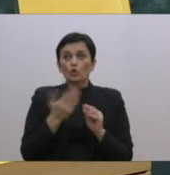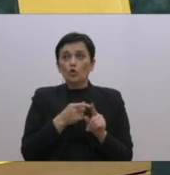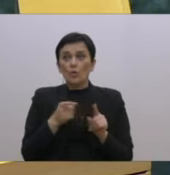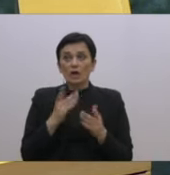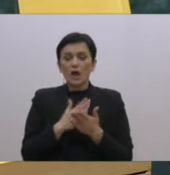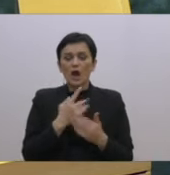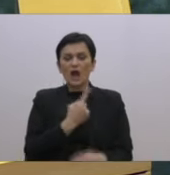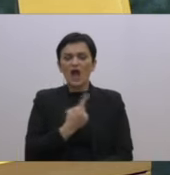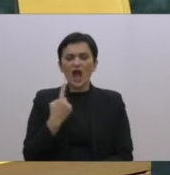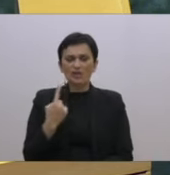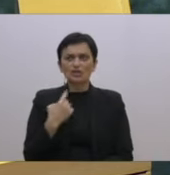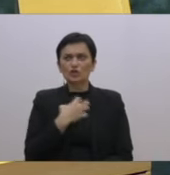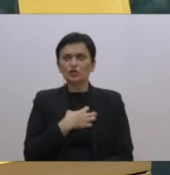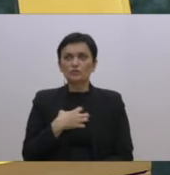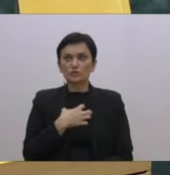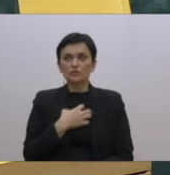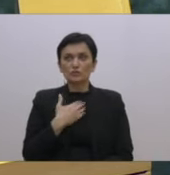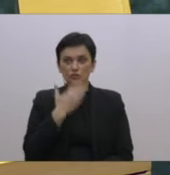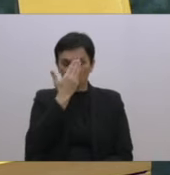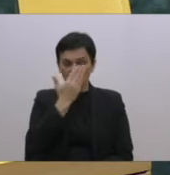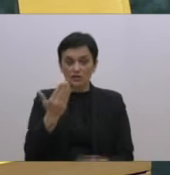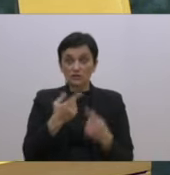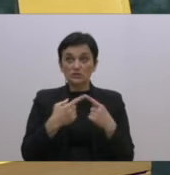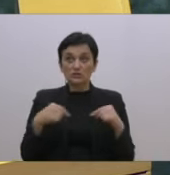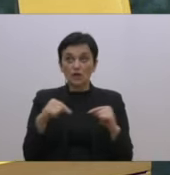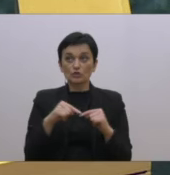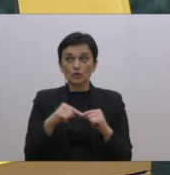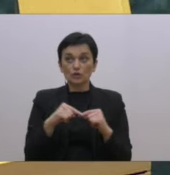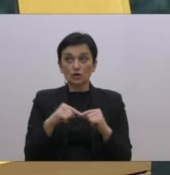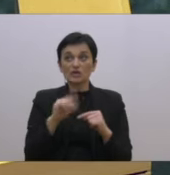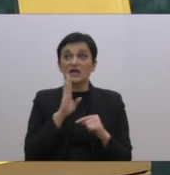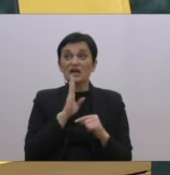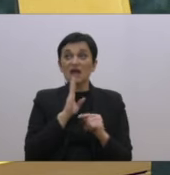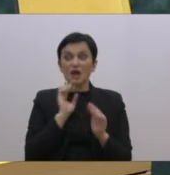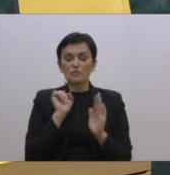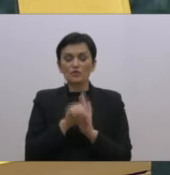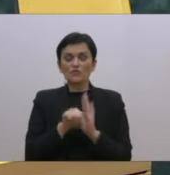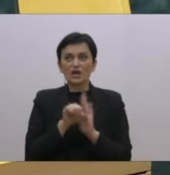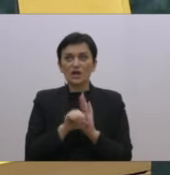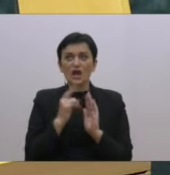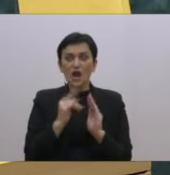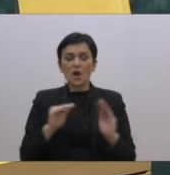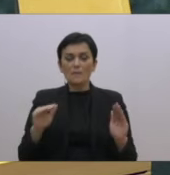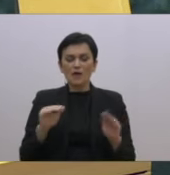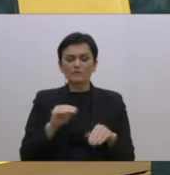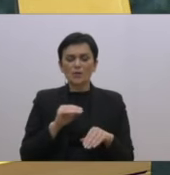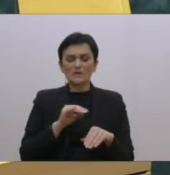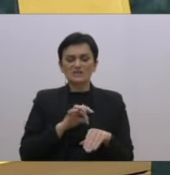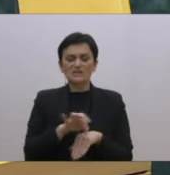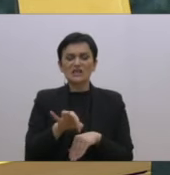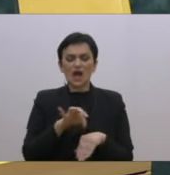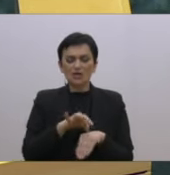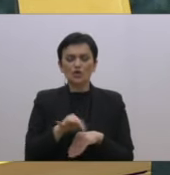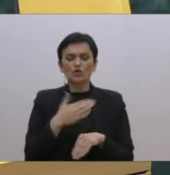არის ერთ-ერთი ყველაზე მნიშვნელოვანი ჩვენი საზოგადოებისთვის, ქალების კვლელობა, ბავშვებზე ძალადობა,